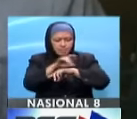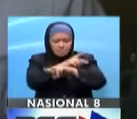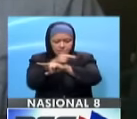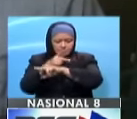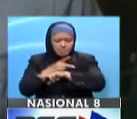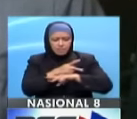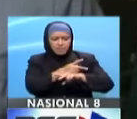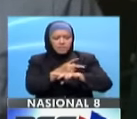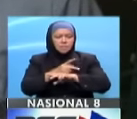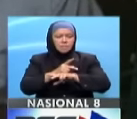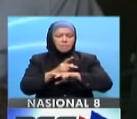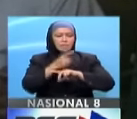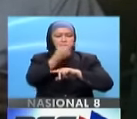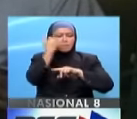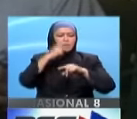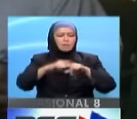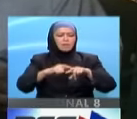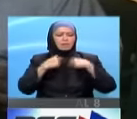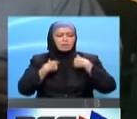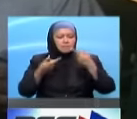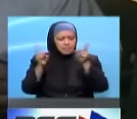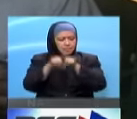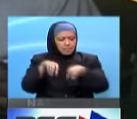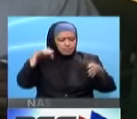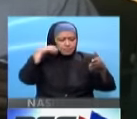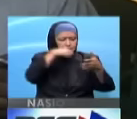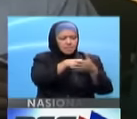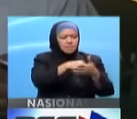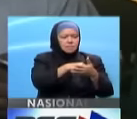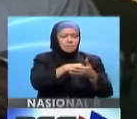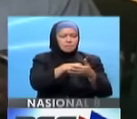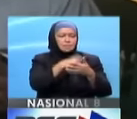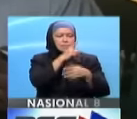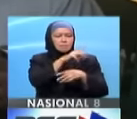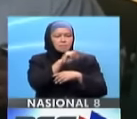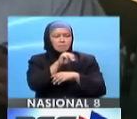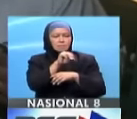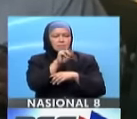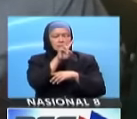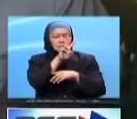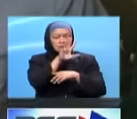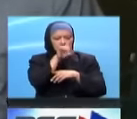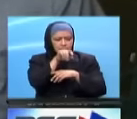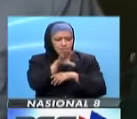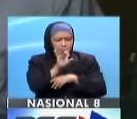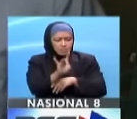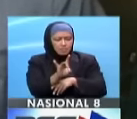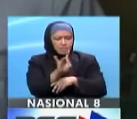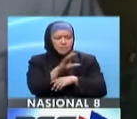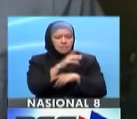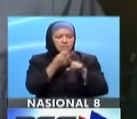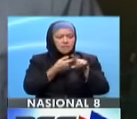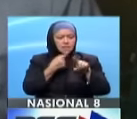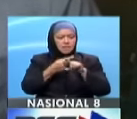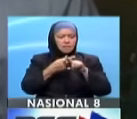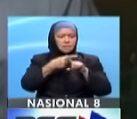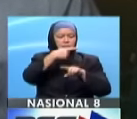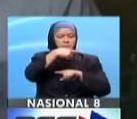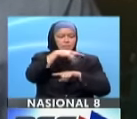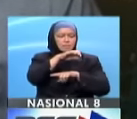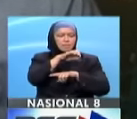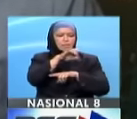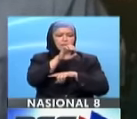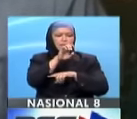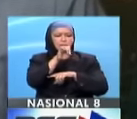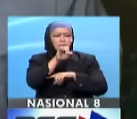kilometer 225.8 iaitu arah selatan dari Pedas Linggi ke Simpang 4, dan anda juga digalakkan menggunakan